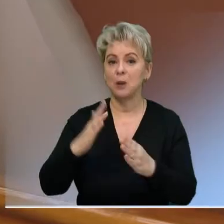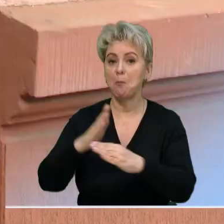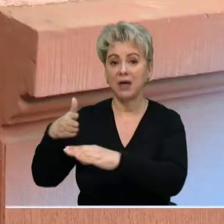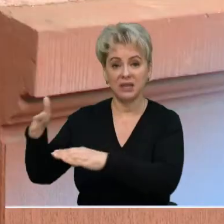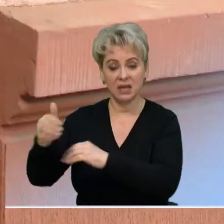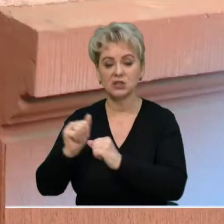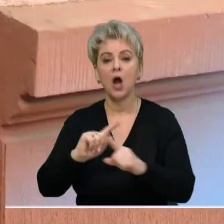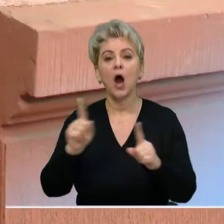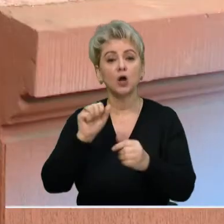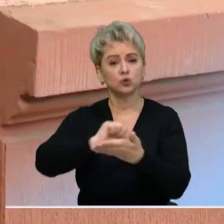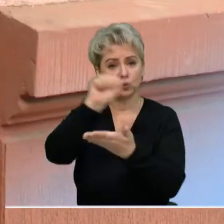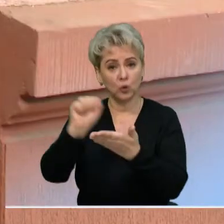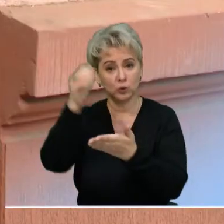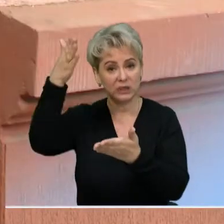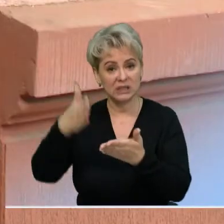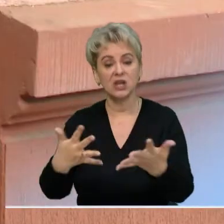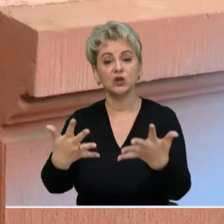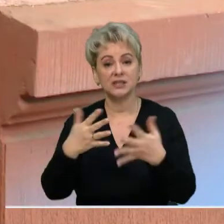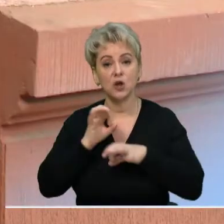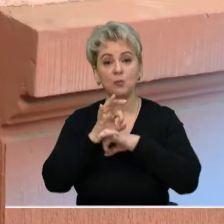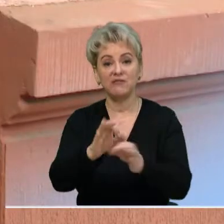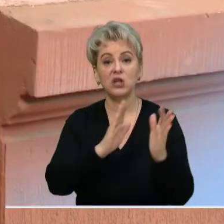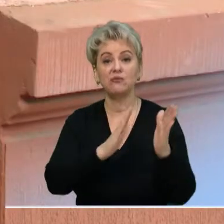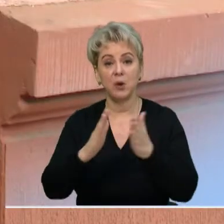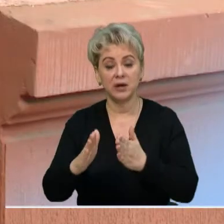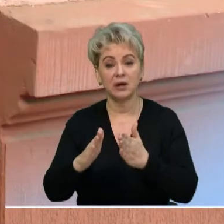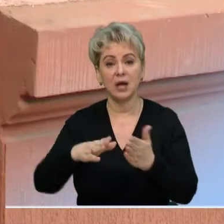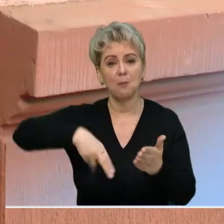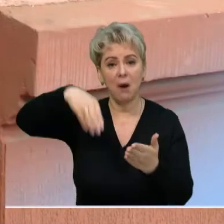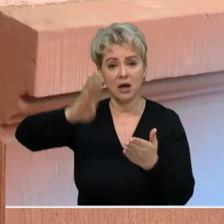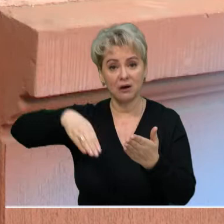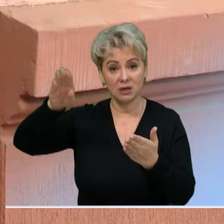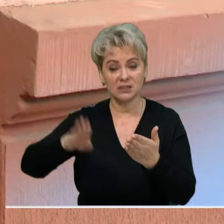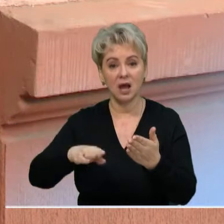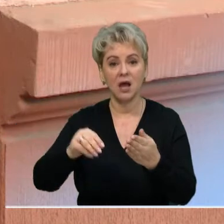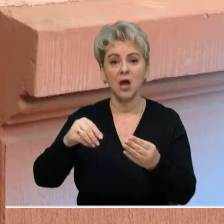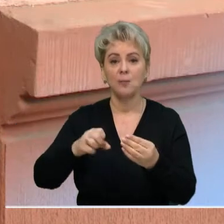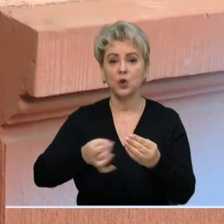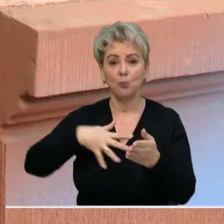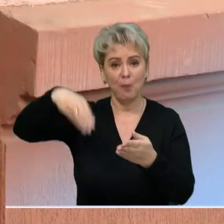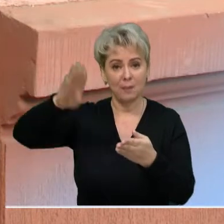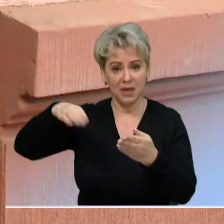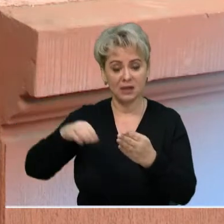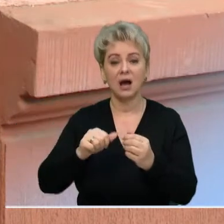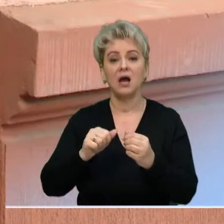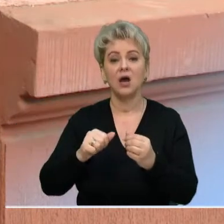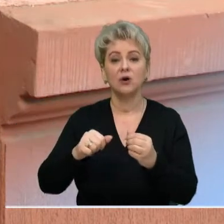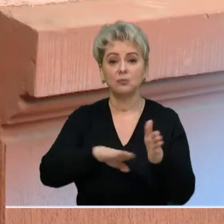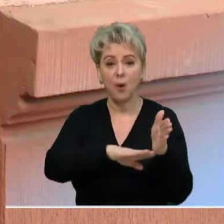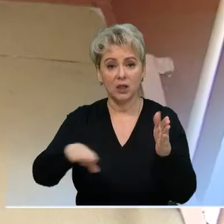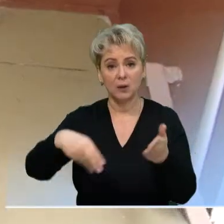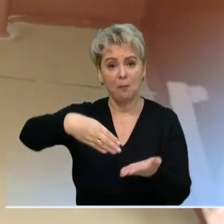подъезда. Оштукатурены стены, естественно, приведены в порядок. Покраска, побелка, покраска